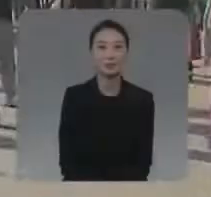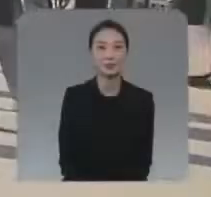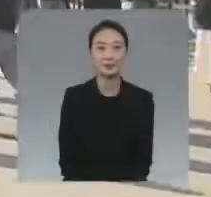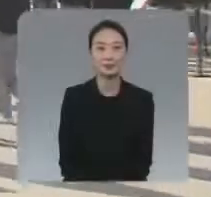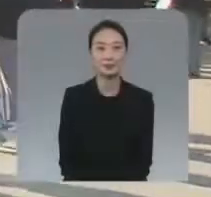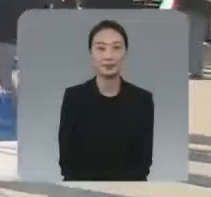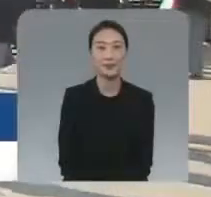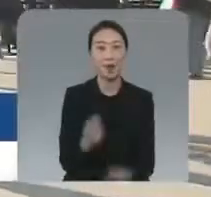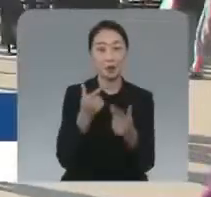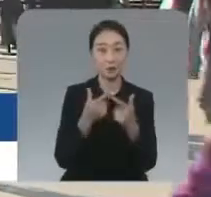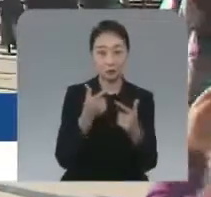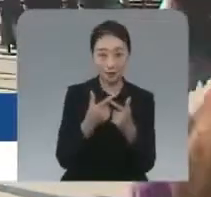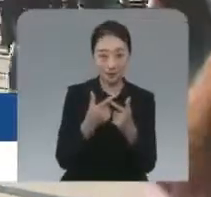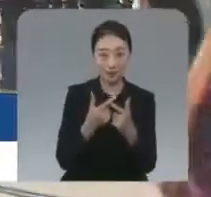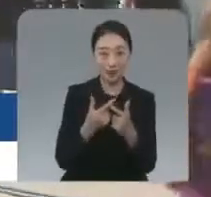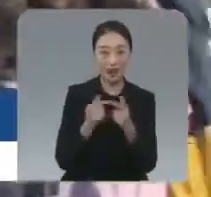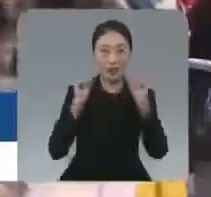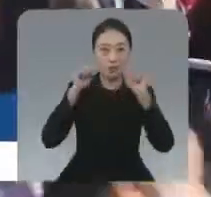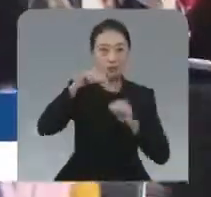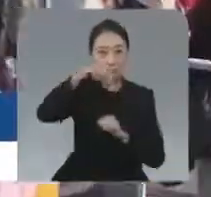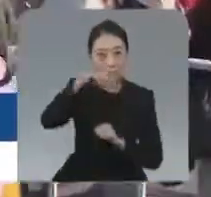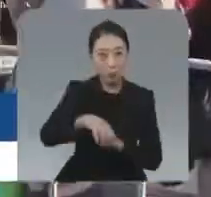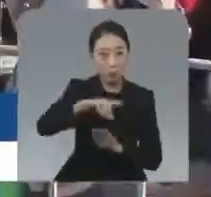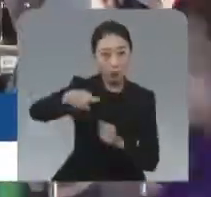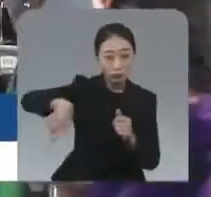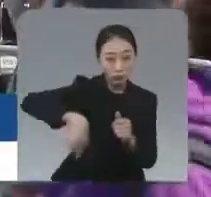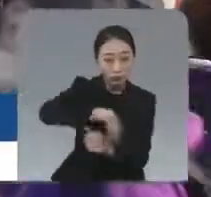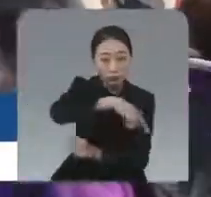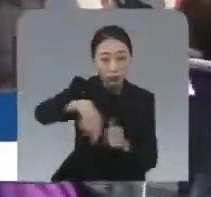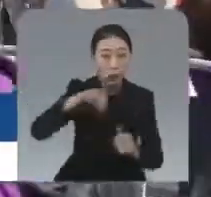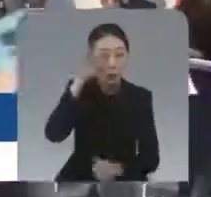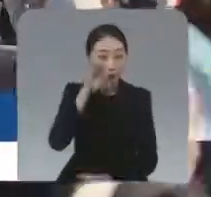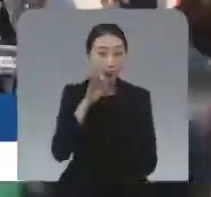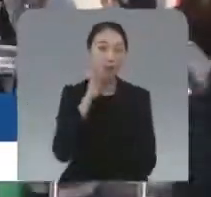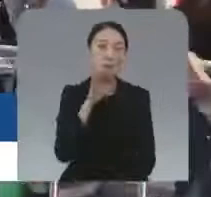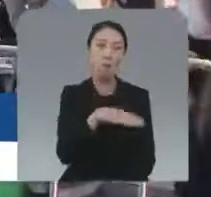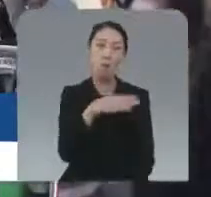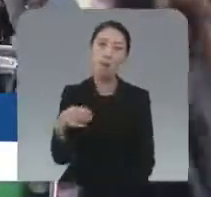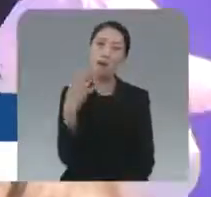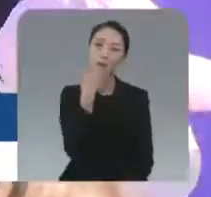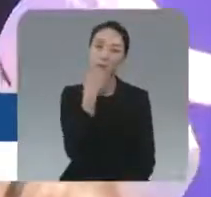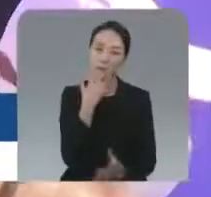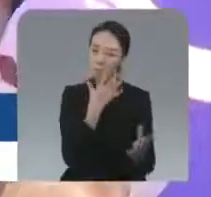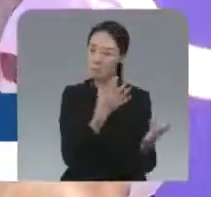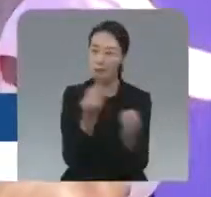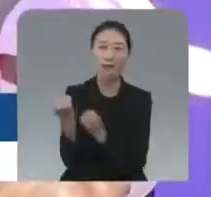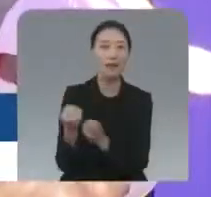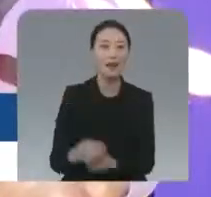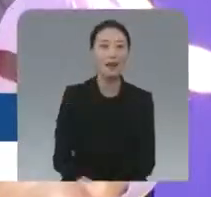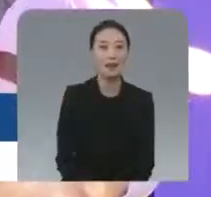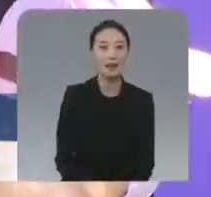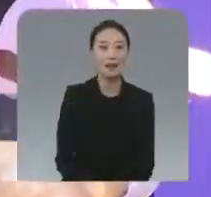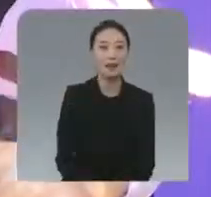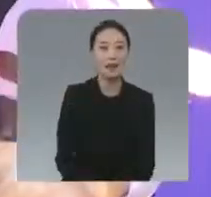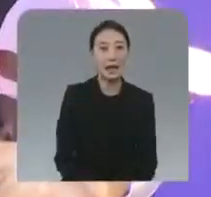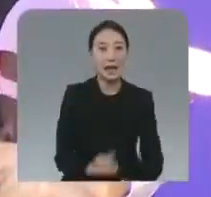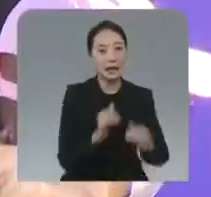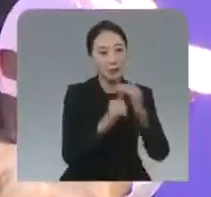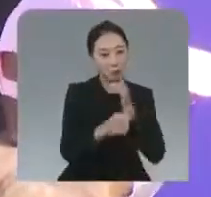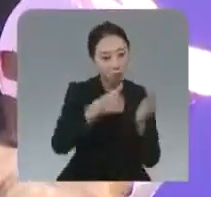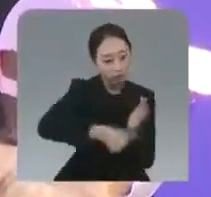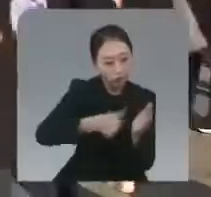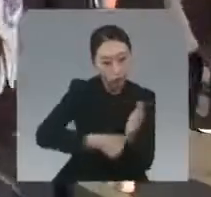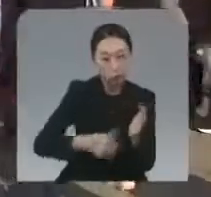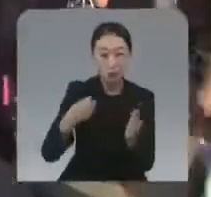khu vực sân vận động chính Asiad thành phố Busan ngày 15 tháng 10 vừa qua đã nhuộm trong sắc tím khắp các con đường trên thành phố cũng